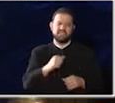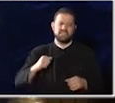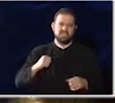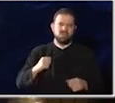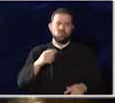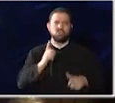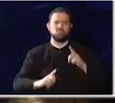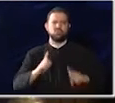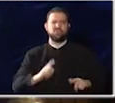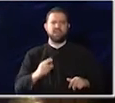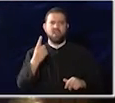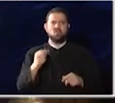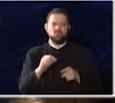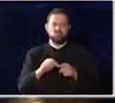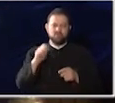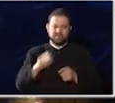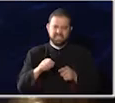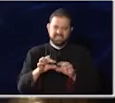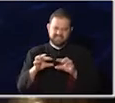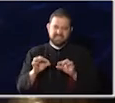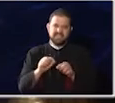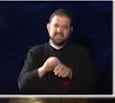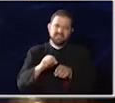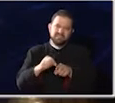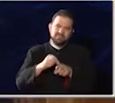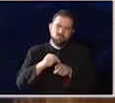trata, să zicem, rănile cu un ciob.